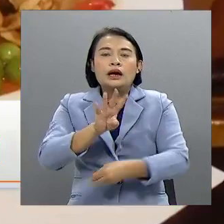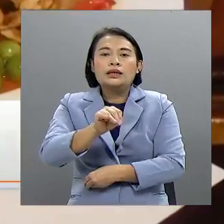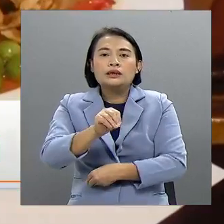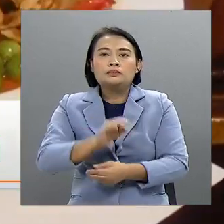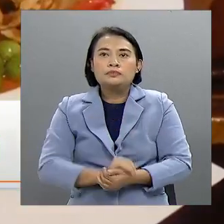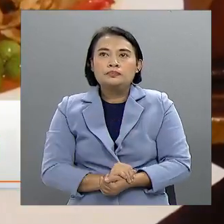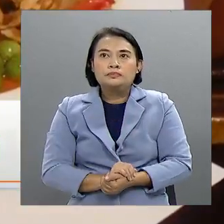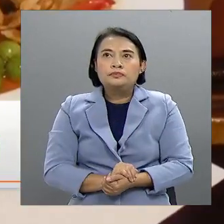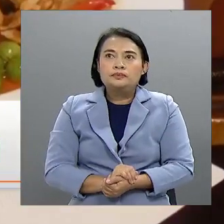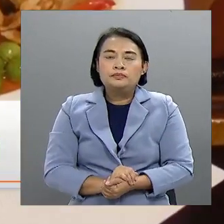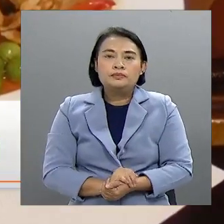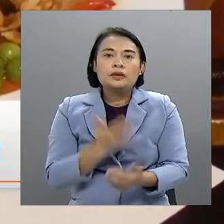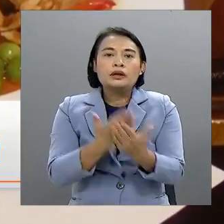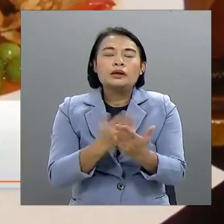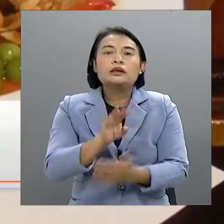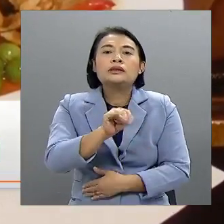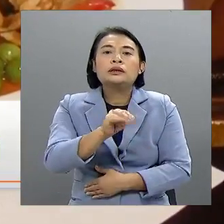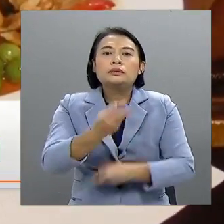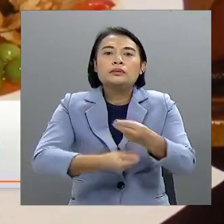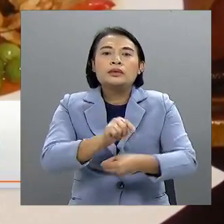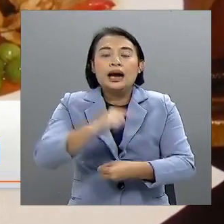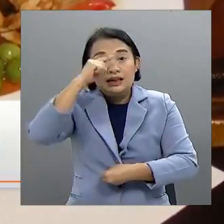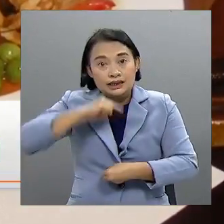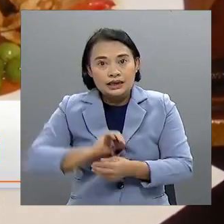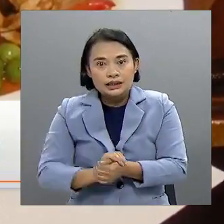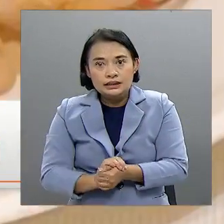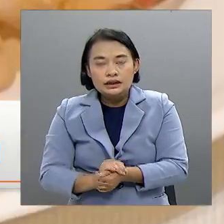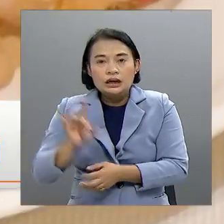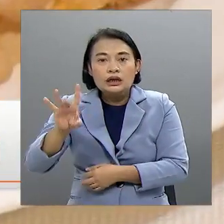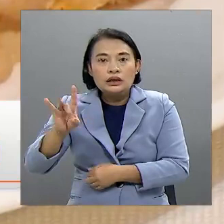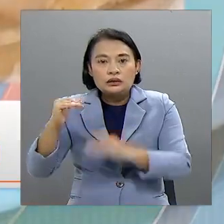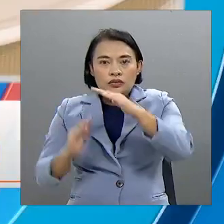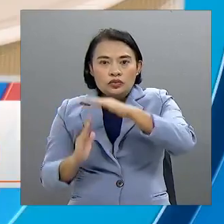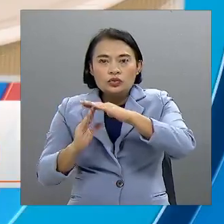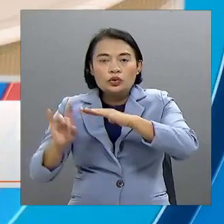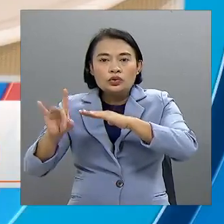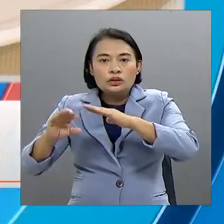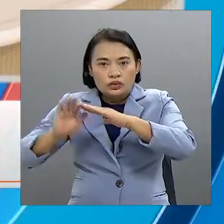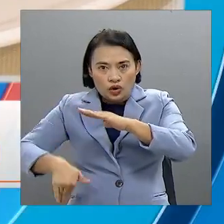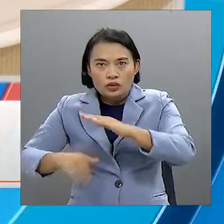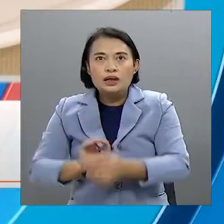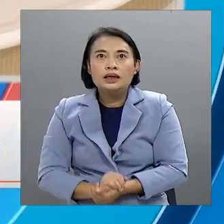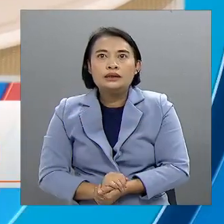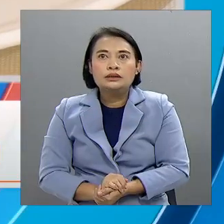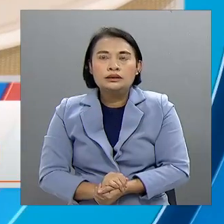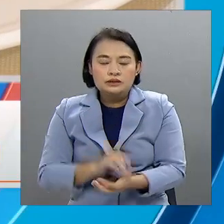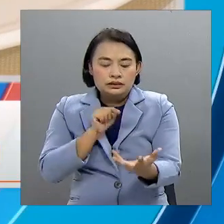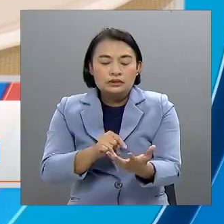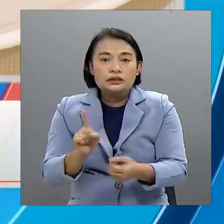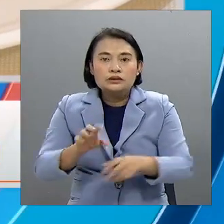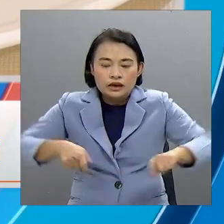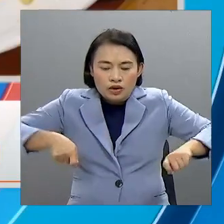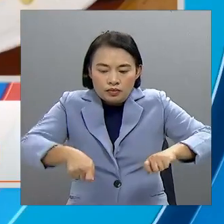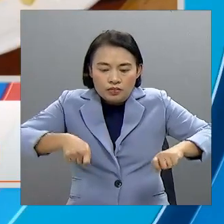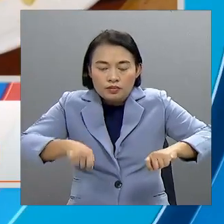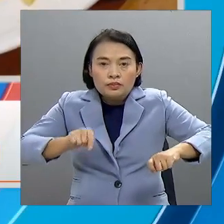รียญนะ 40บาทค่ะ40บาทไทยสูงสุดไม่เกิน100บาทคาดว่าถ้าไม่เกิน100เนี่ยน่าจะเป็นเมนูสเต็กเน า ะ น่าจะ